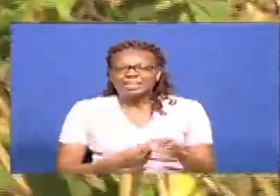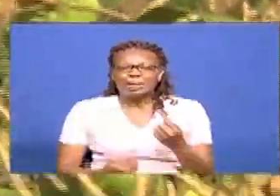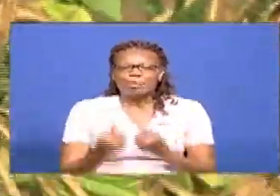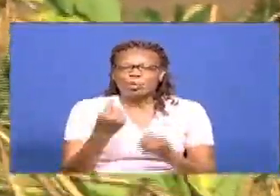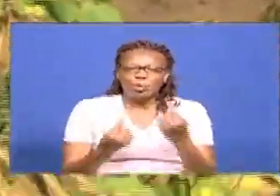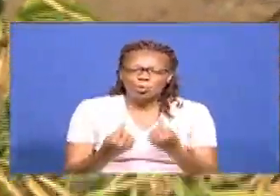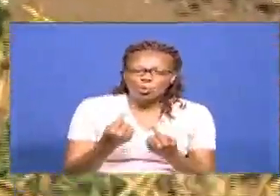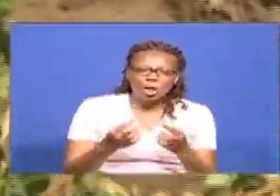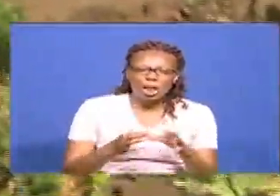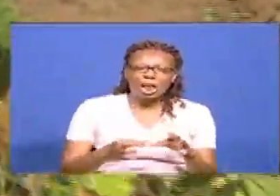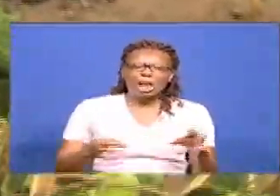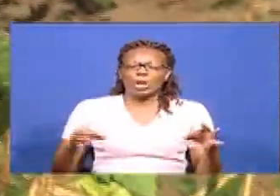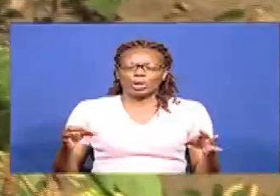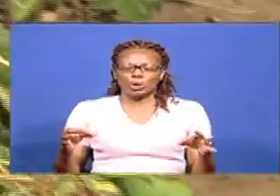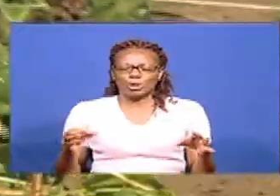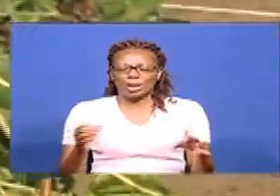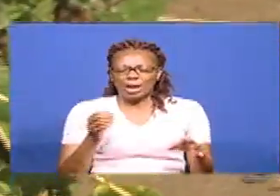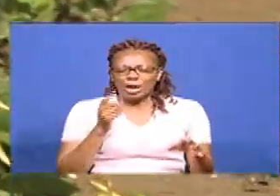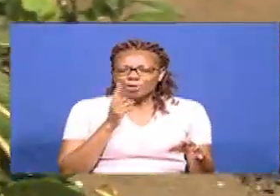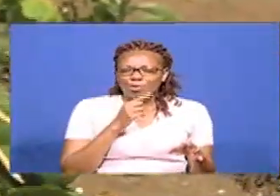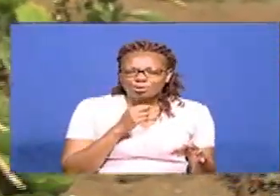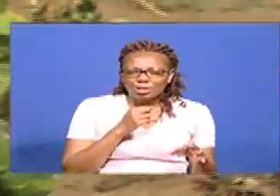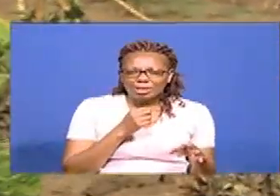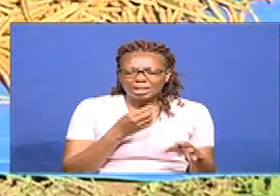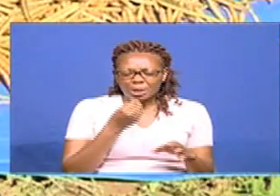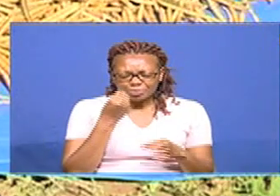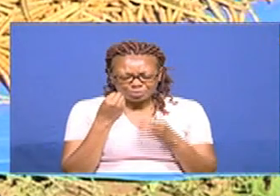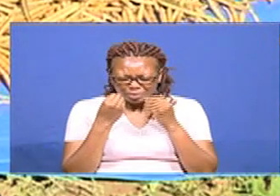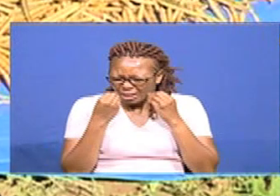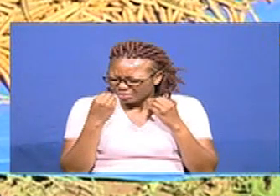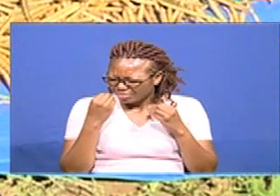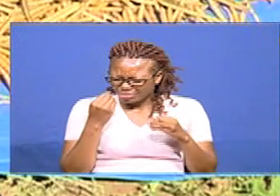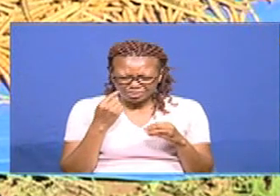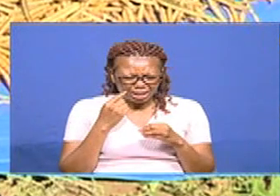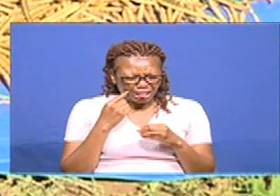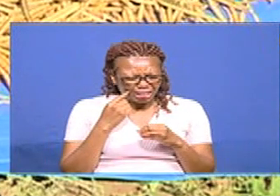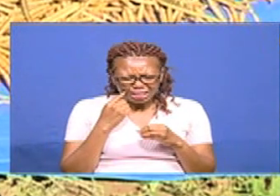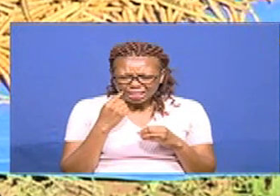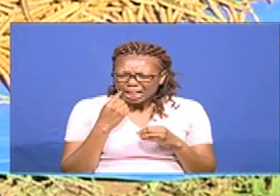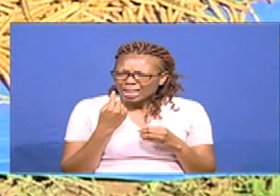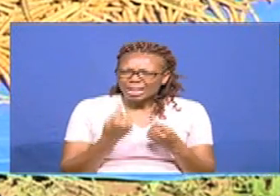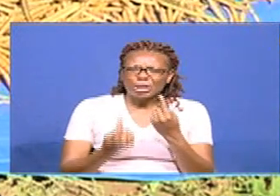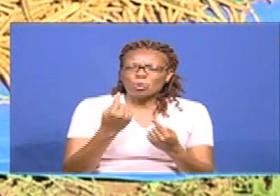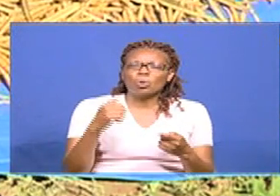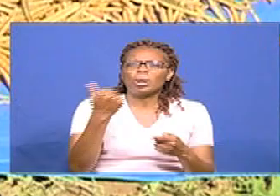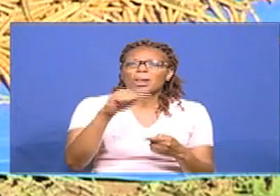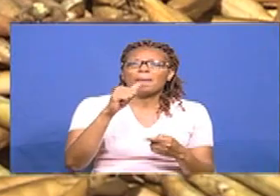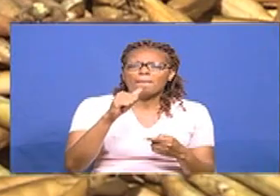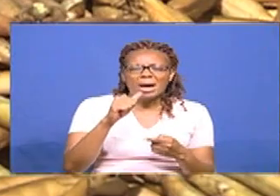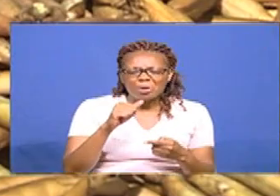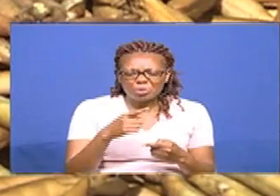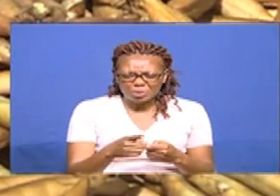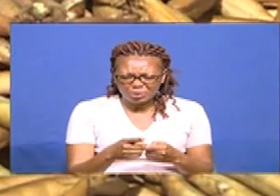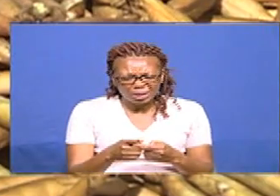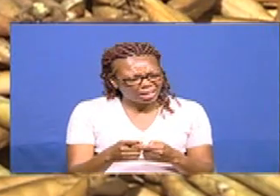baada ya kupakua na kuanza kula unatafuna ndengu kadhaa wa kadhaa, zile hazikuiva. Ndengu ile haiivi